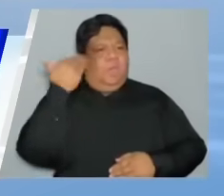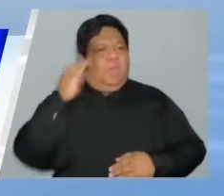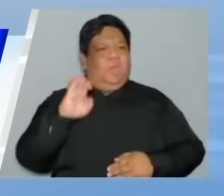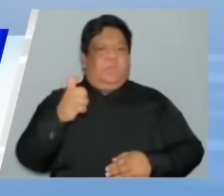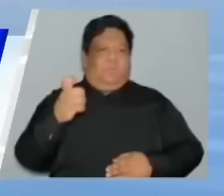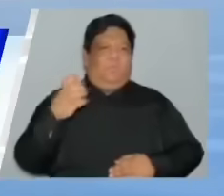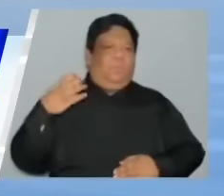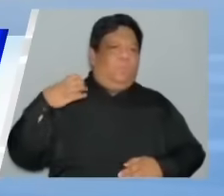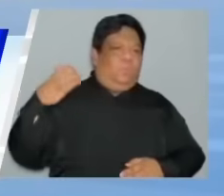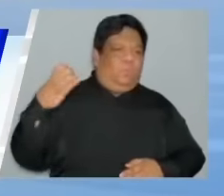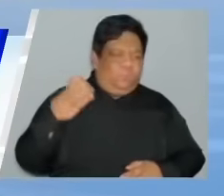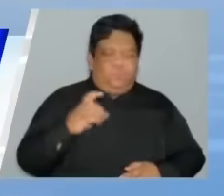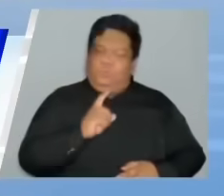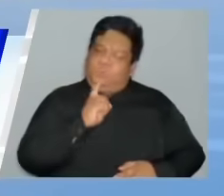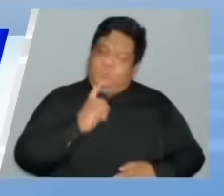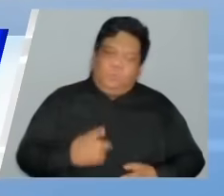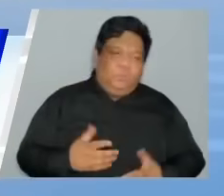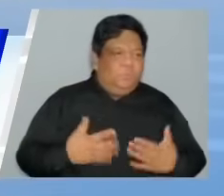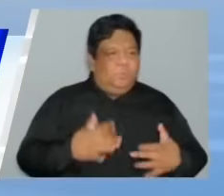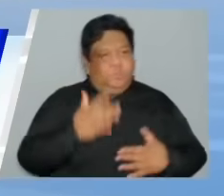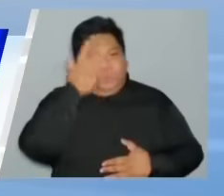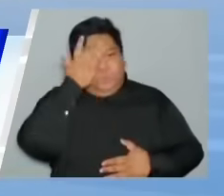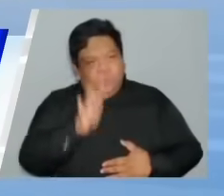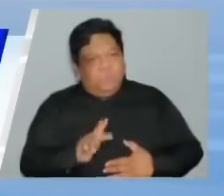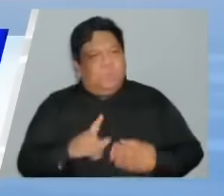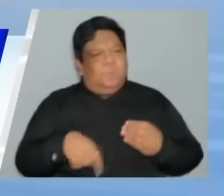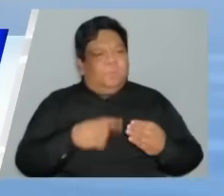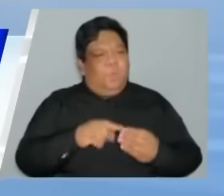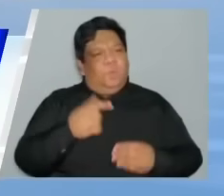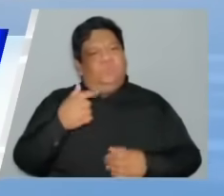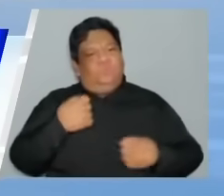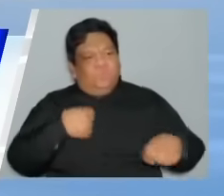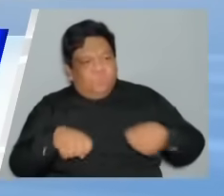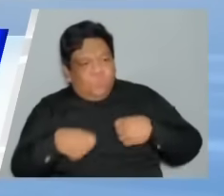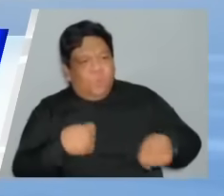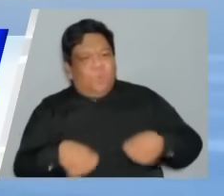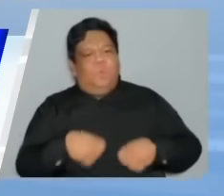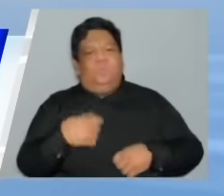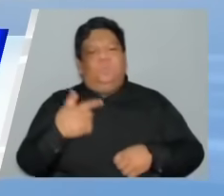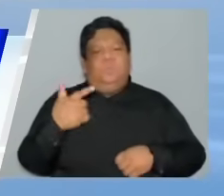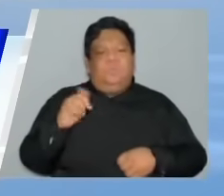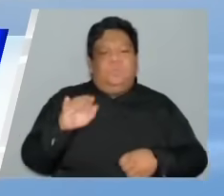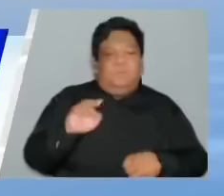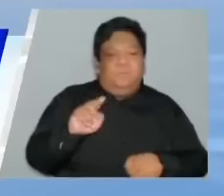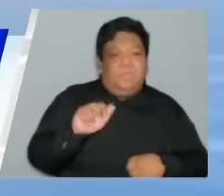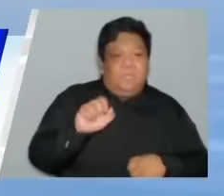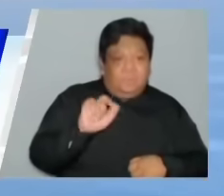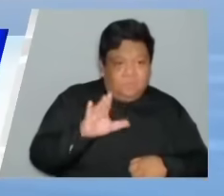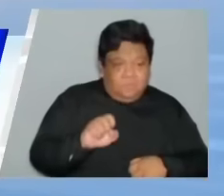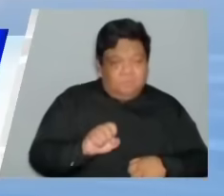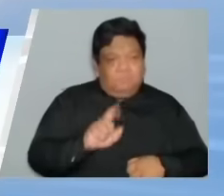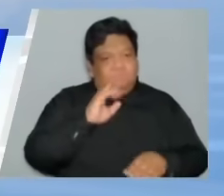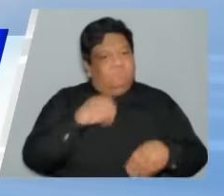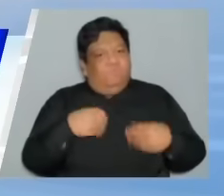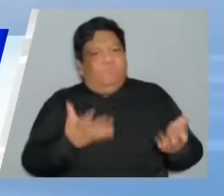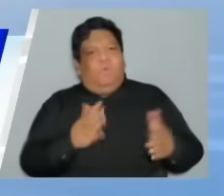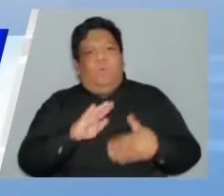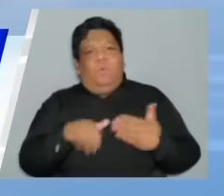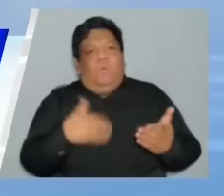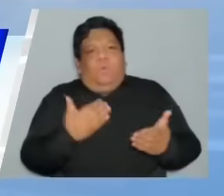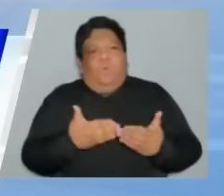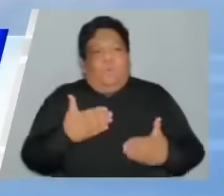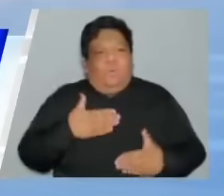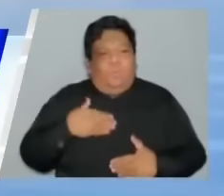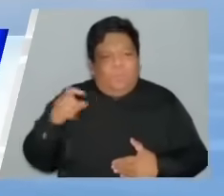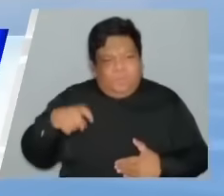Sobrang talino sa pagdating sa gymnastics, sa sports. And na-provide niya po lahat ng mga needs nung nandun po